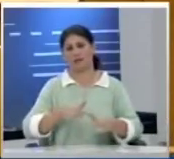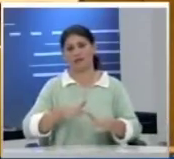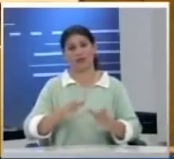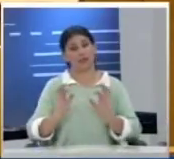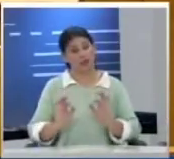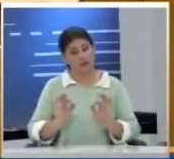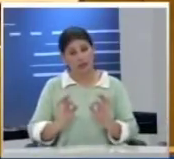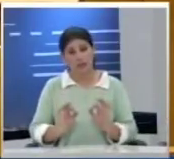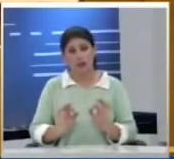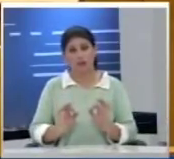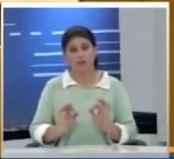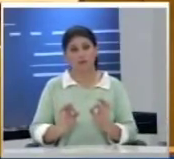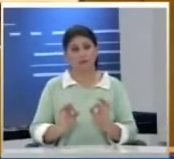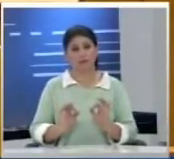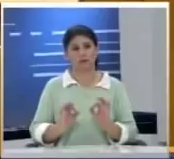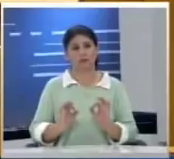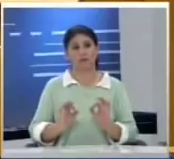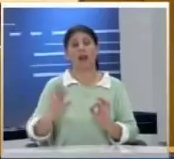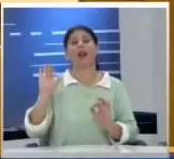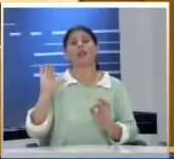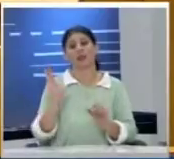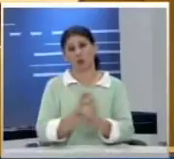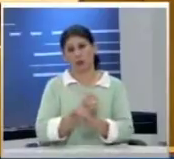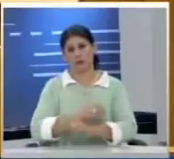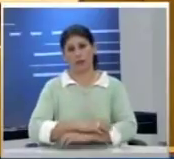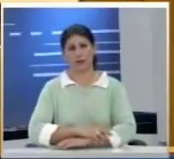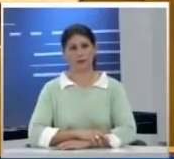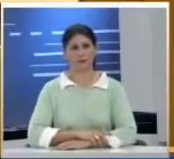Και φυσικά δεν το καταφέραμε,